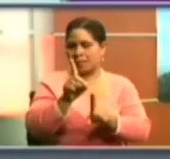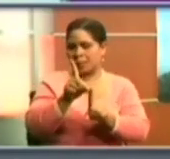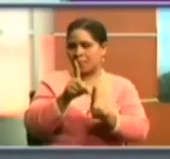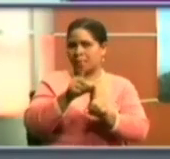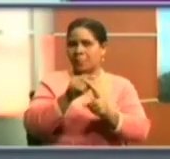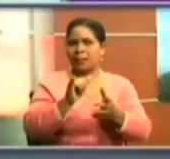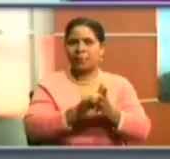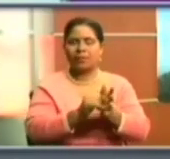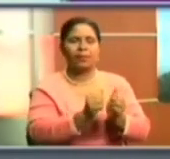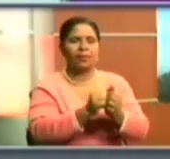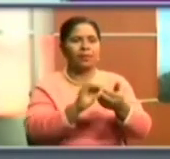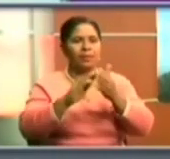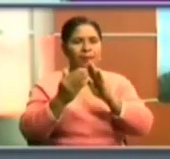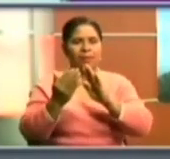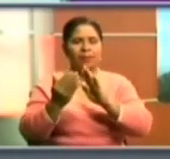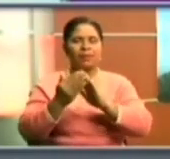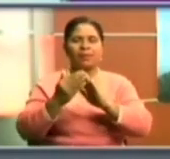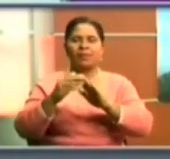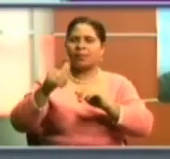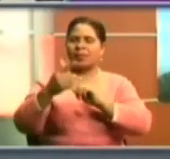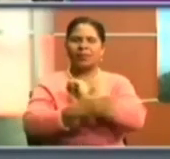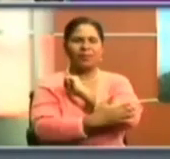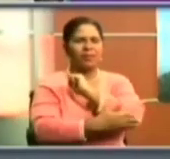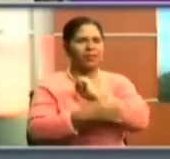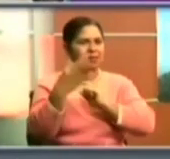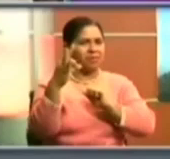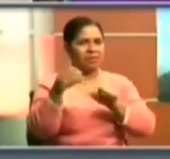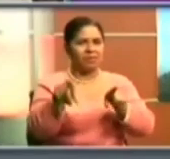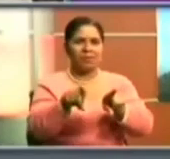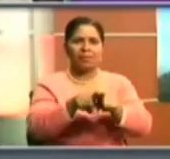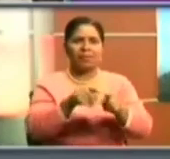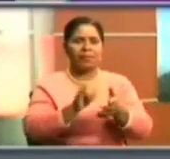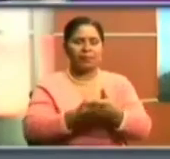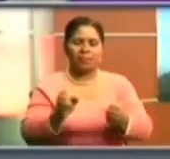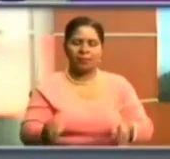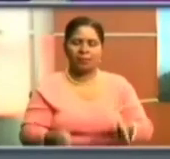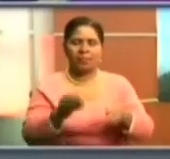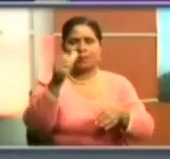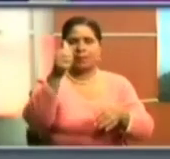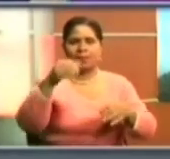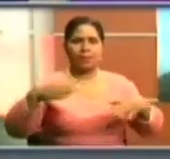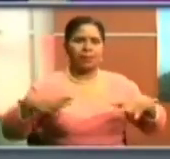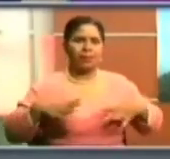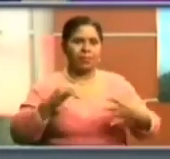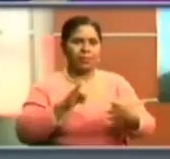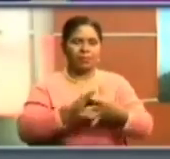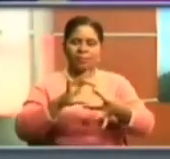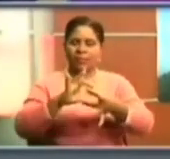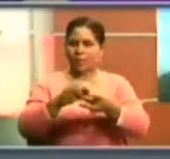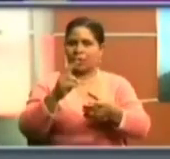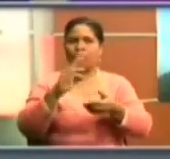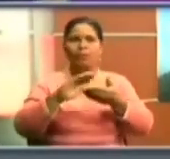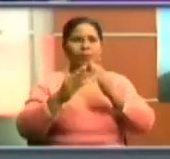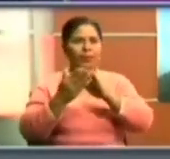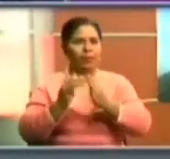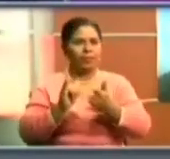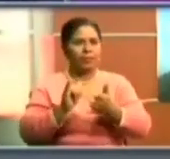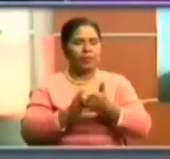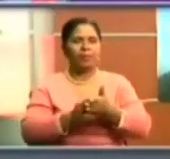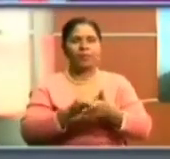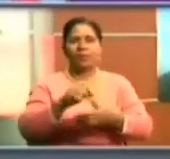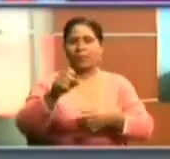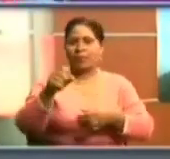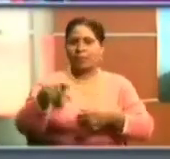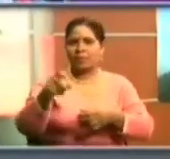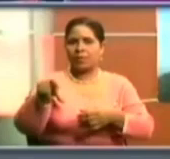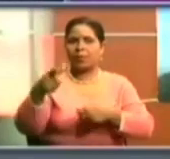décembre avec Ville La Rochelle, pays la France, dans l'occasion 10e anniversaire coopération de Villio. Ville